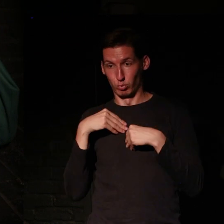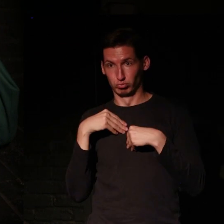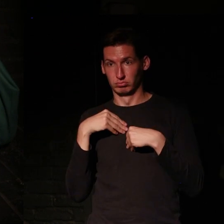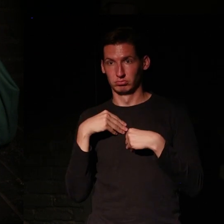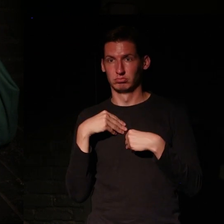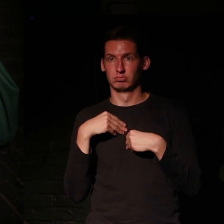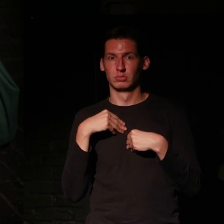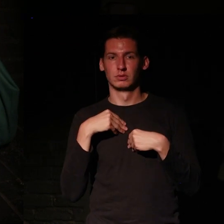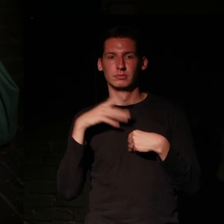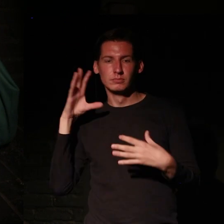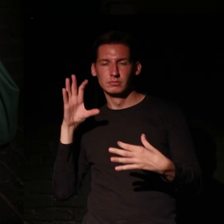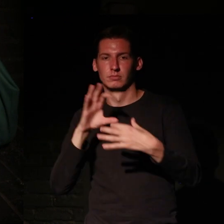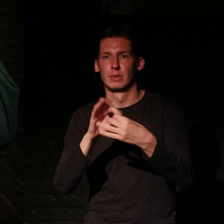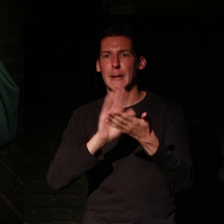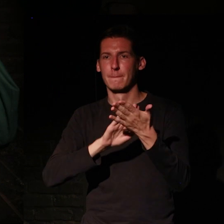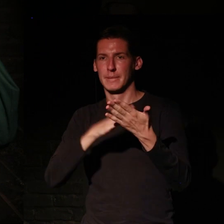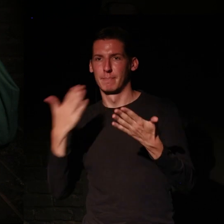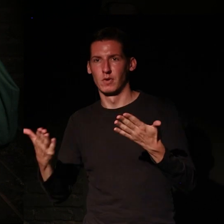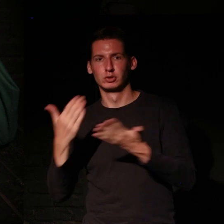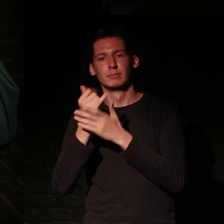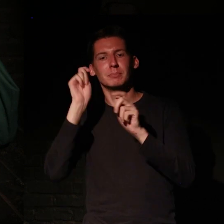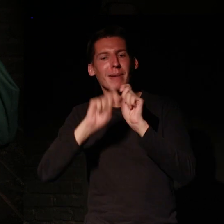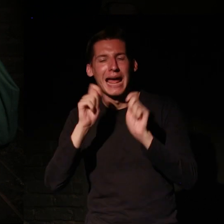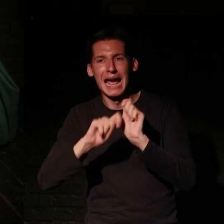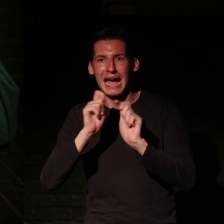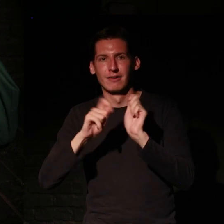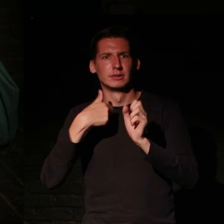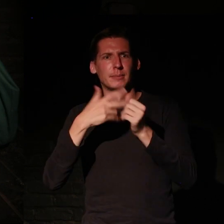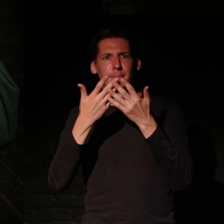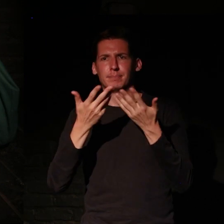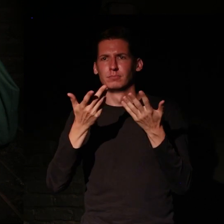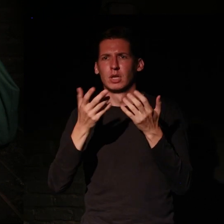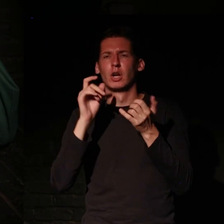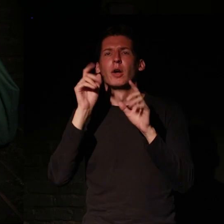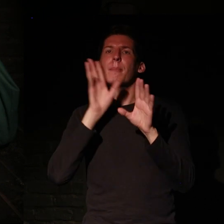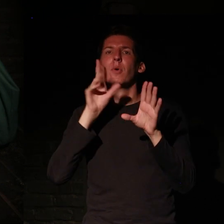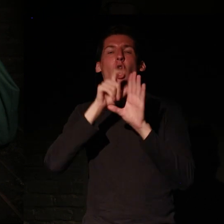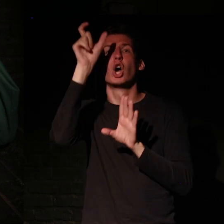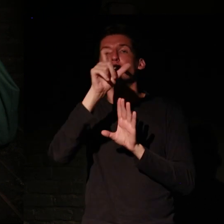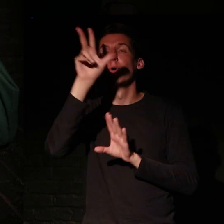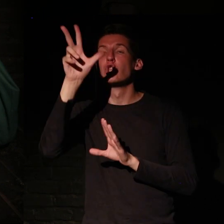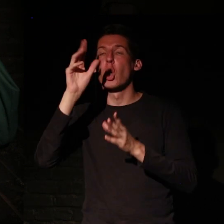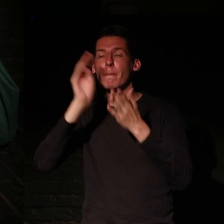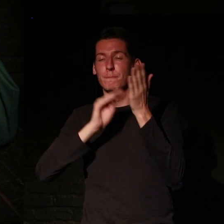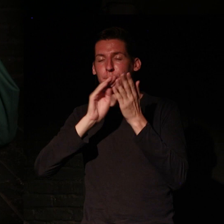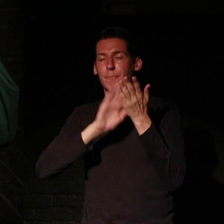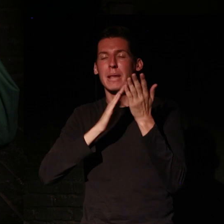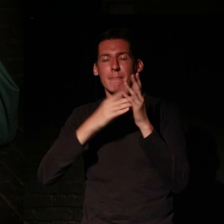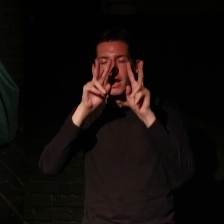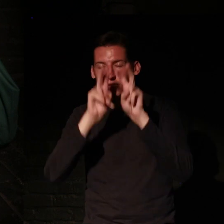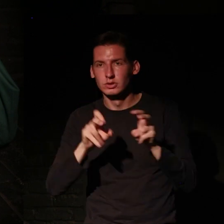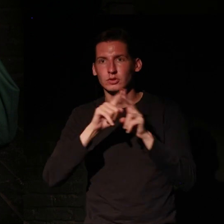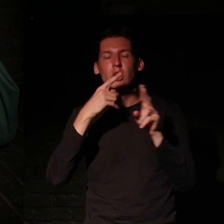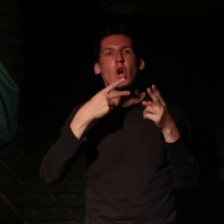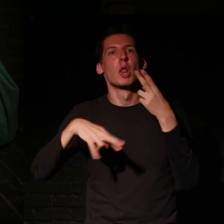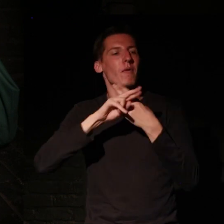do Biblii w znaczeniu, jakkolwiek zweryfikować, czy to jest jakkolwiek kompatybilne. Co bibliści powiedzieliby, odpowiedzieliby